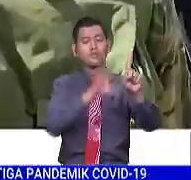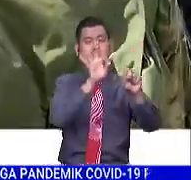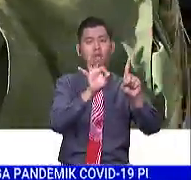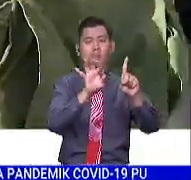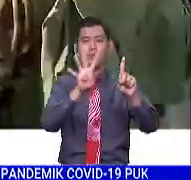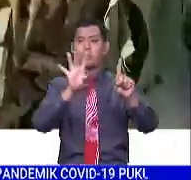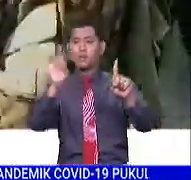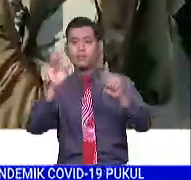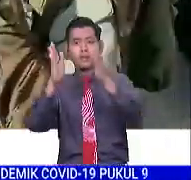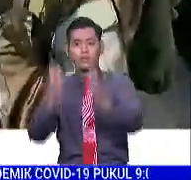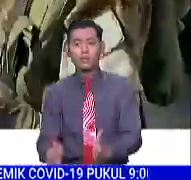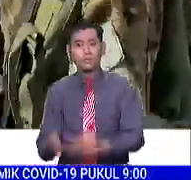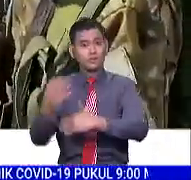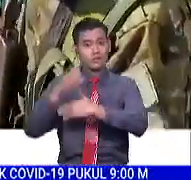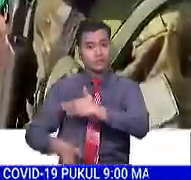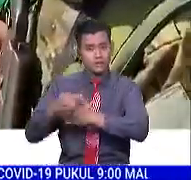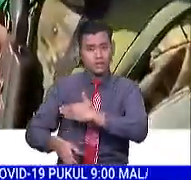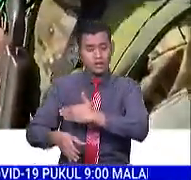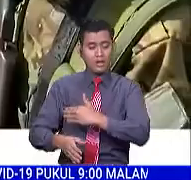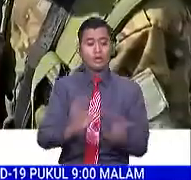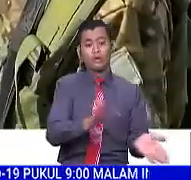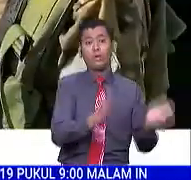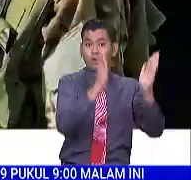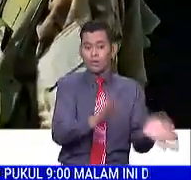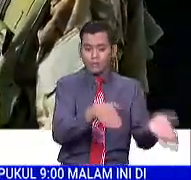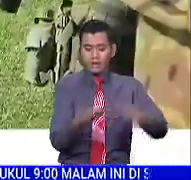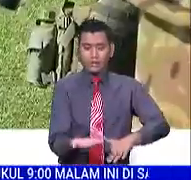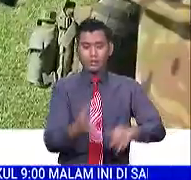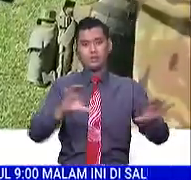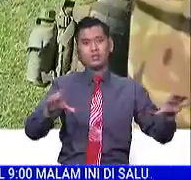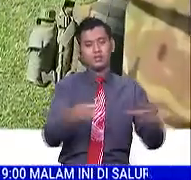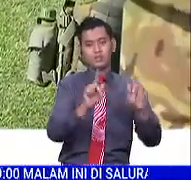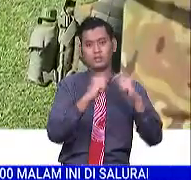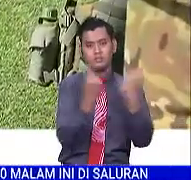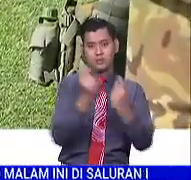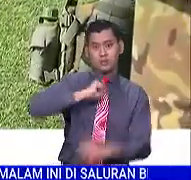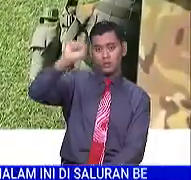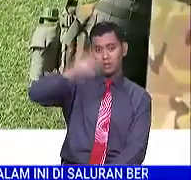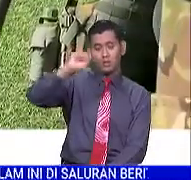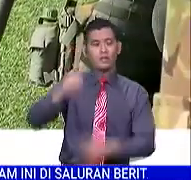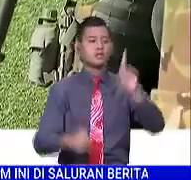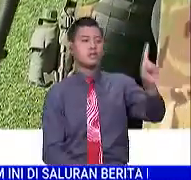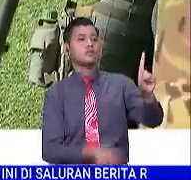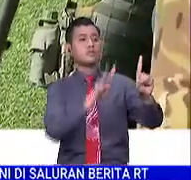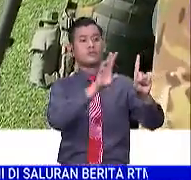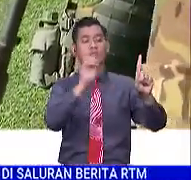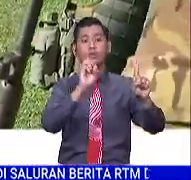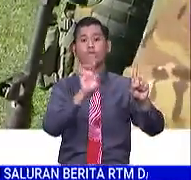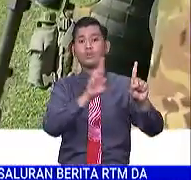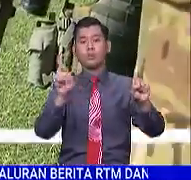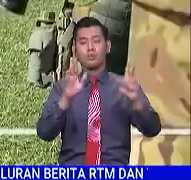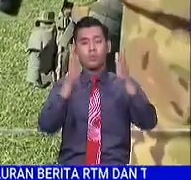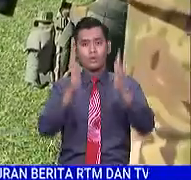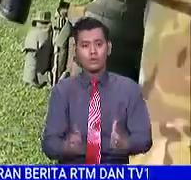1948 yang lain antara yang terkorban termasuk kumpulan pejuang lebih 120,000 penduduk dilaporkan